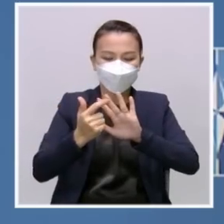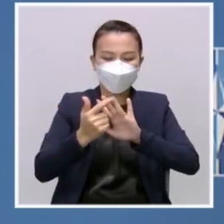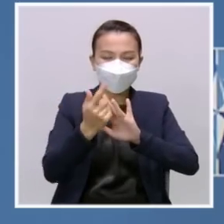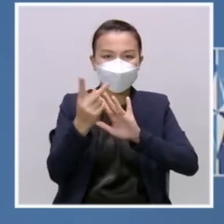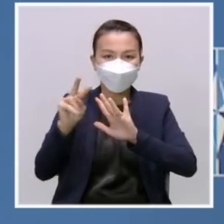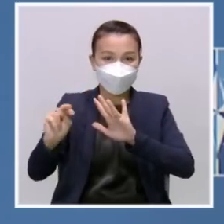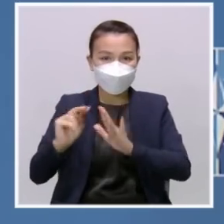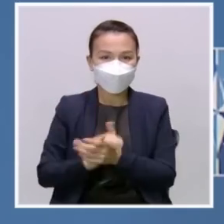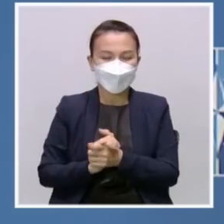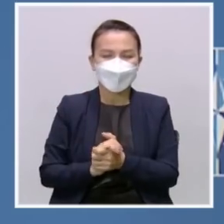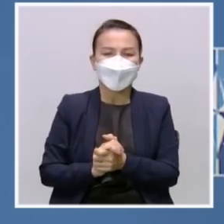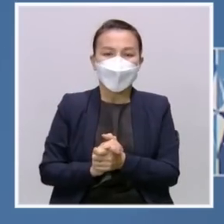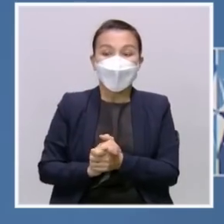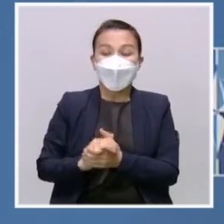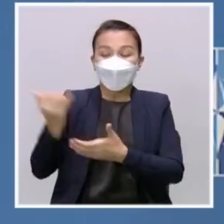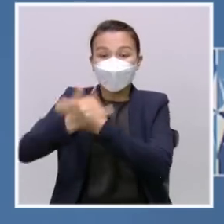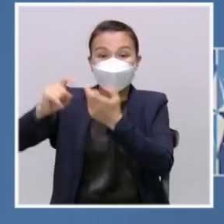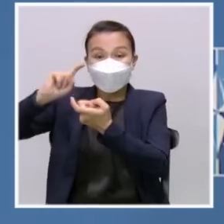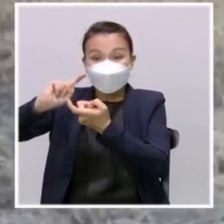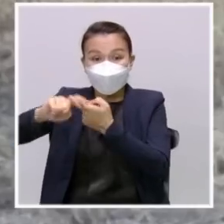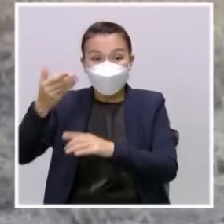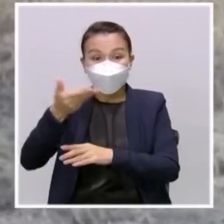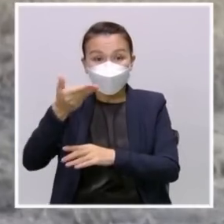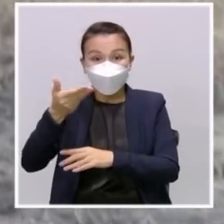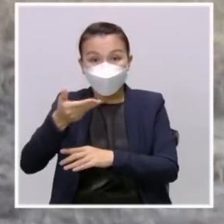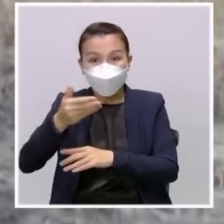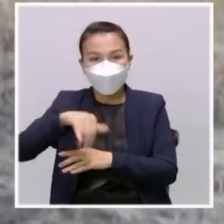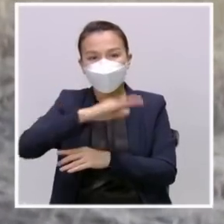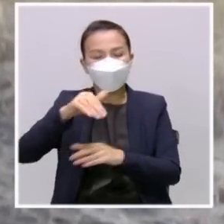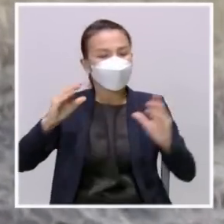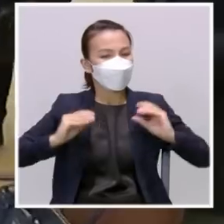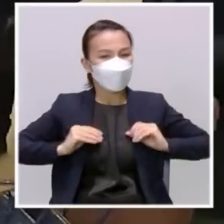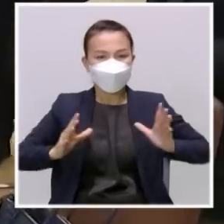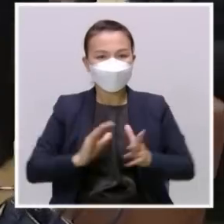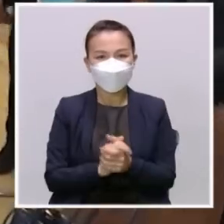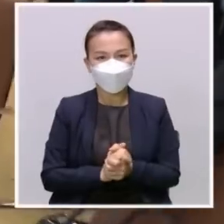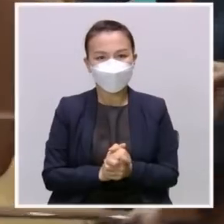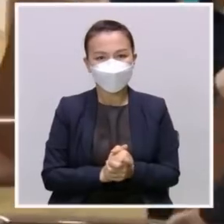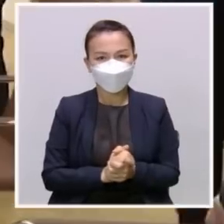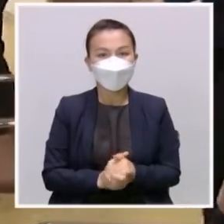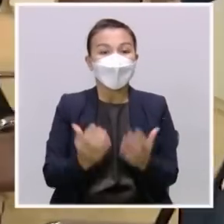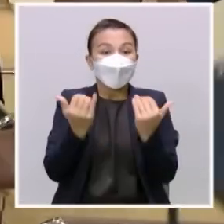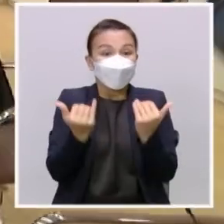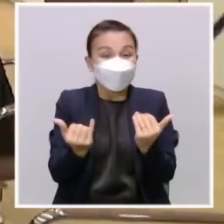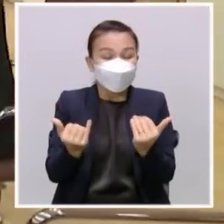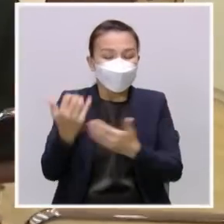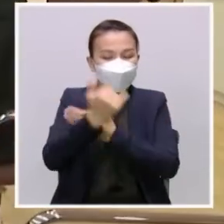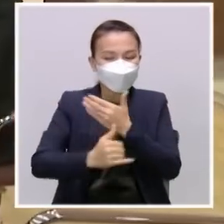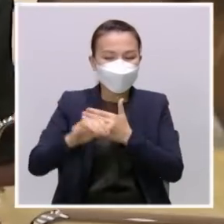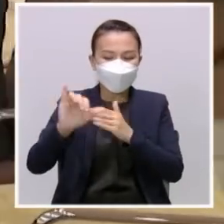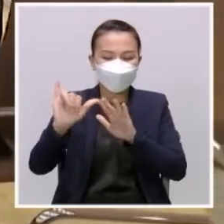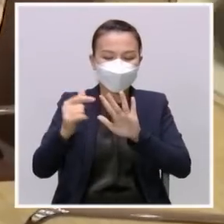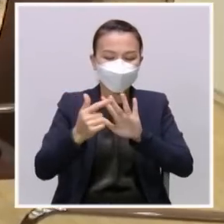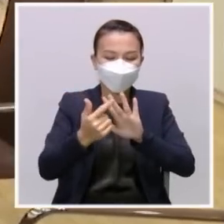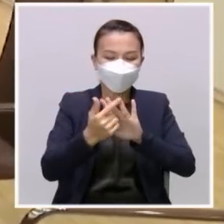งจำนวนมากของรัสเซียนั้นไม่เป็นที่ยอมรับนะคะนักวิเคราะห์มองว่าเรื่องนี้เกี่ยวข้องกับยูเครนแต่ว่าในสามว